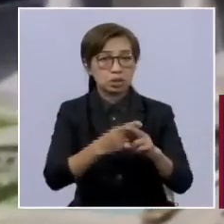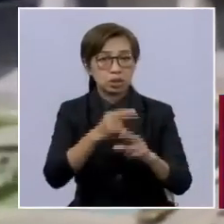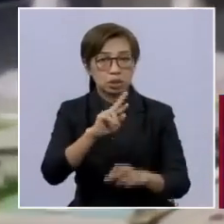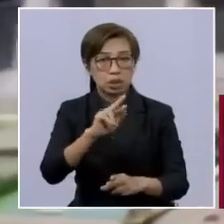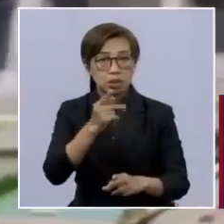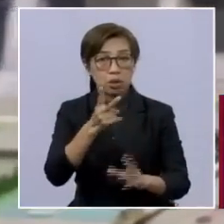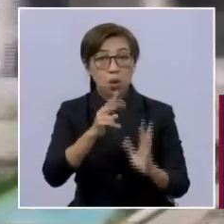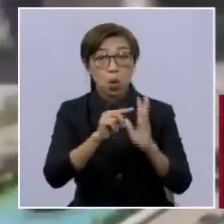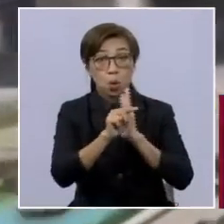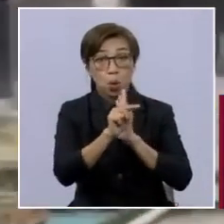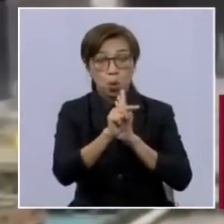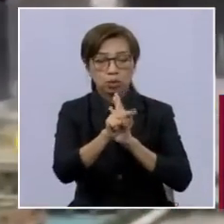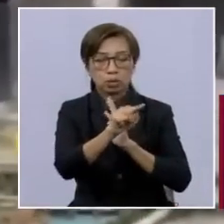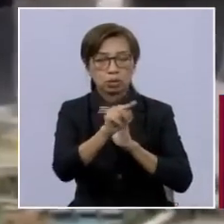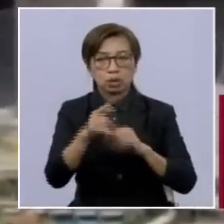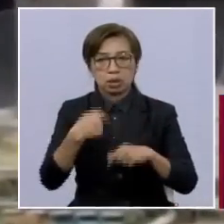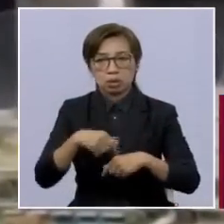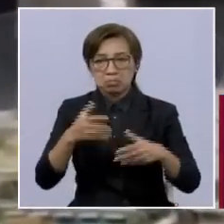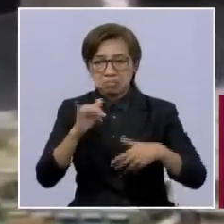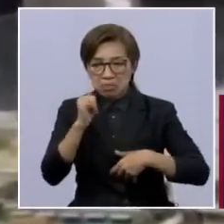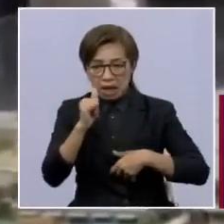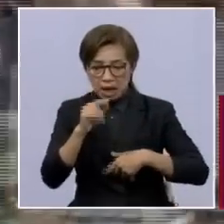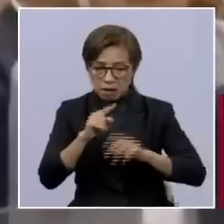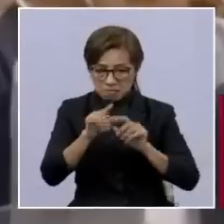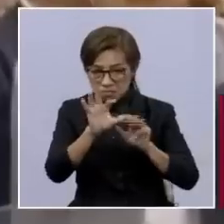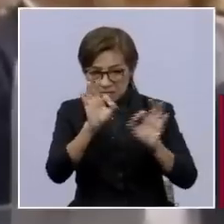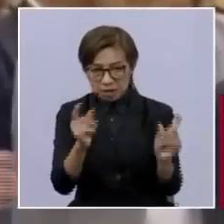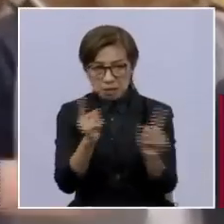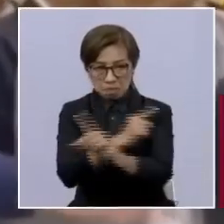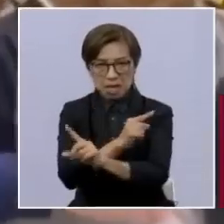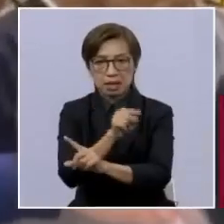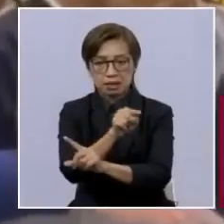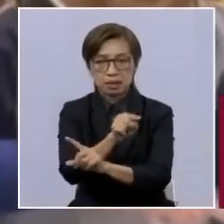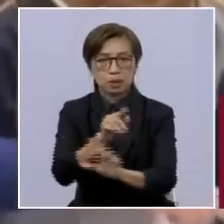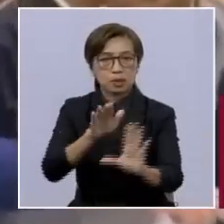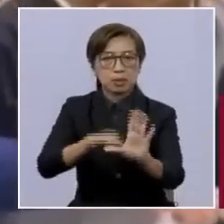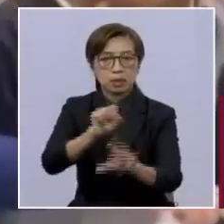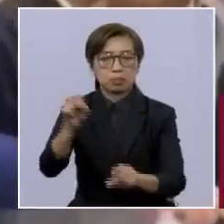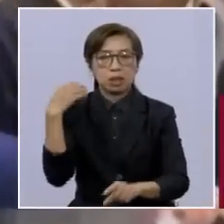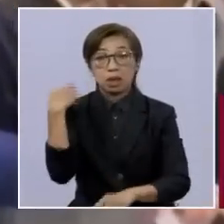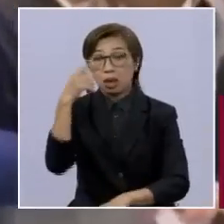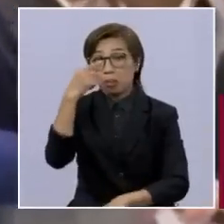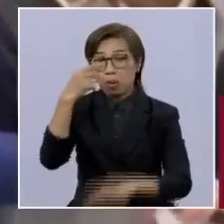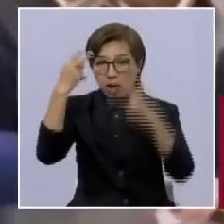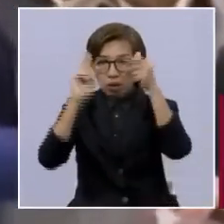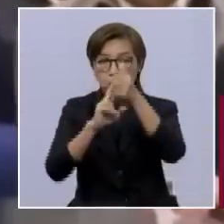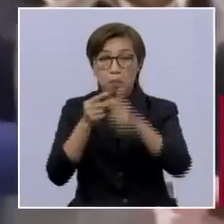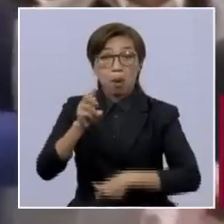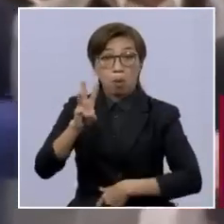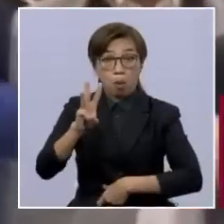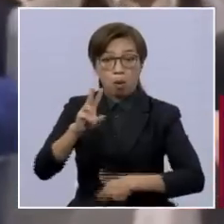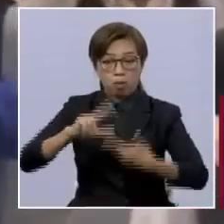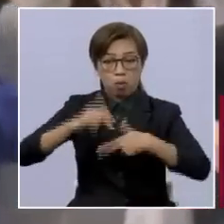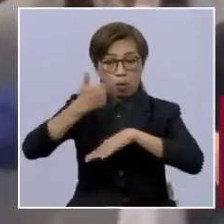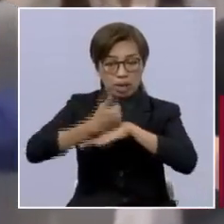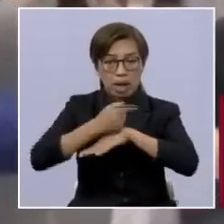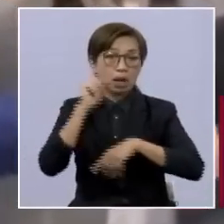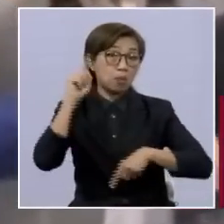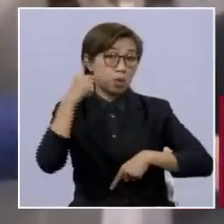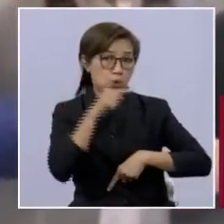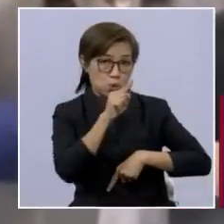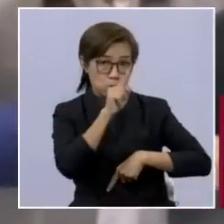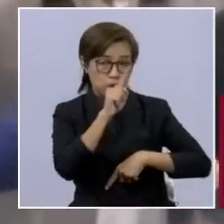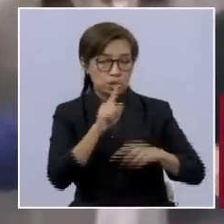มเลื่อยขาเปลี่ยนตัวอยู่พอดีหลังจากที่มีสตรีนางนึงซึ่งใกล้ชิดกับพลเอกประวิตรวงษ์สุวรรณหัวหน้าพรรคลงพื้น